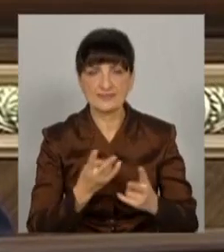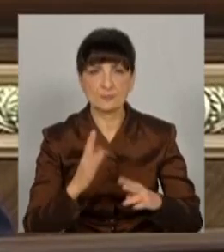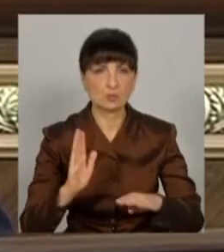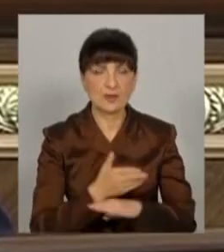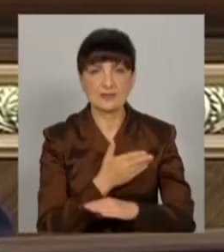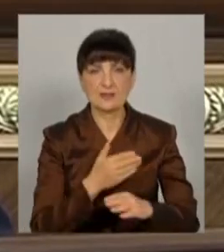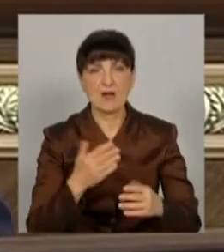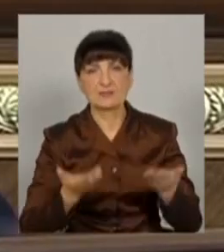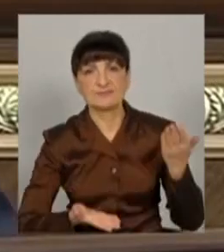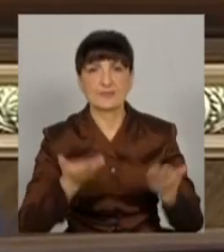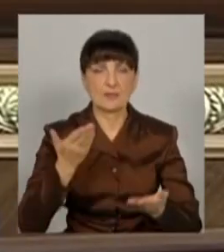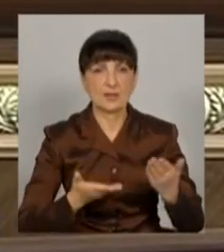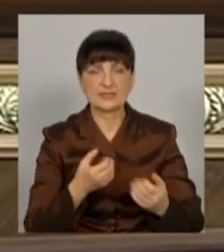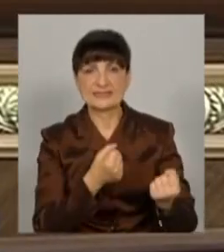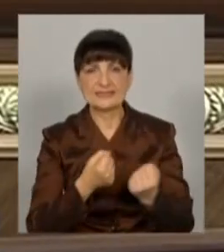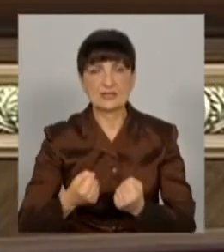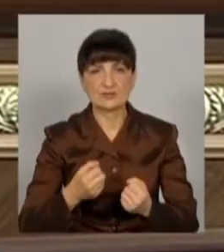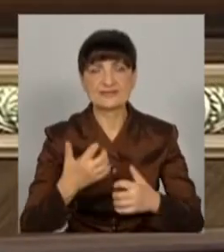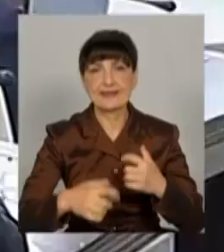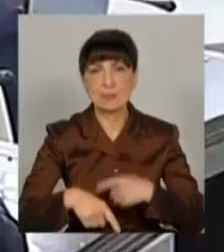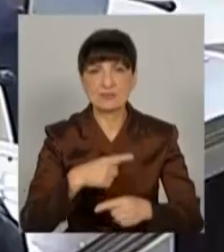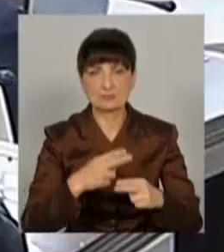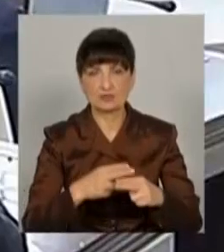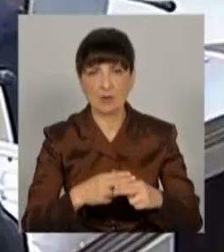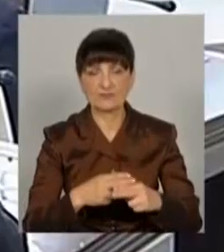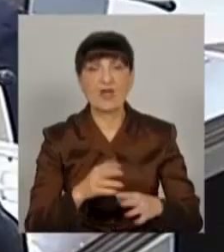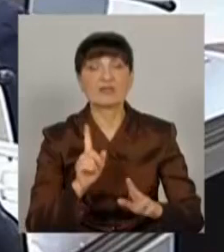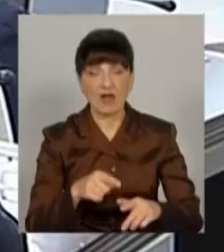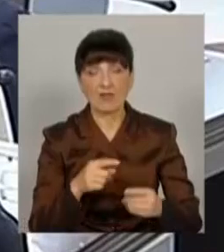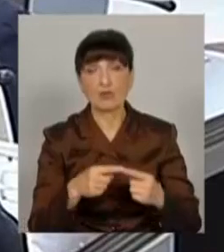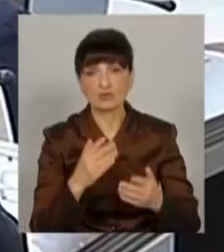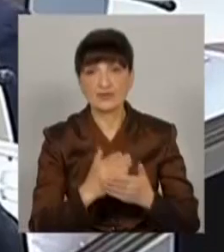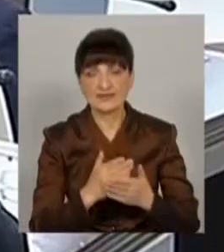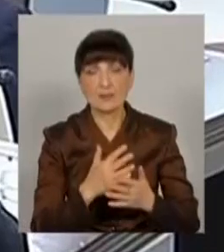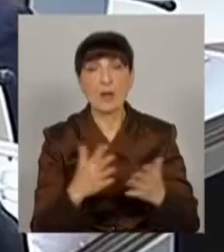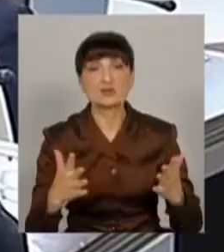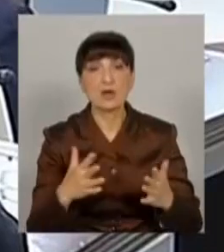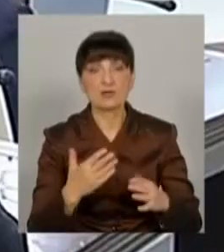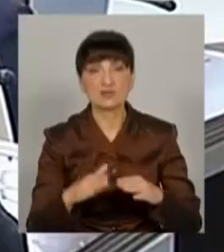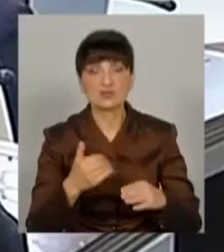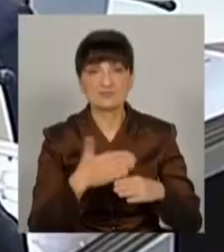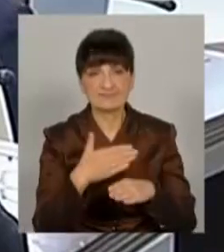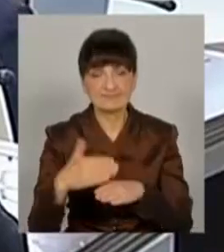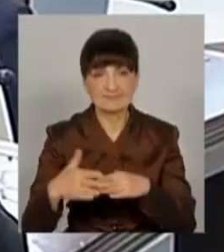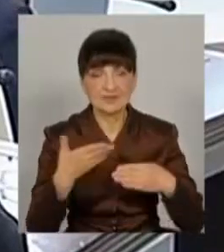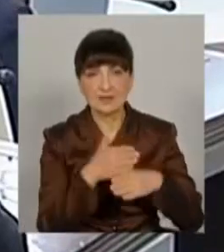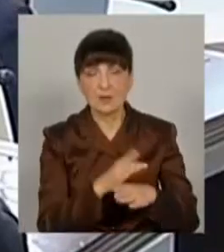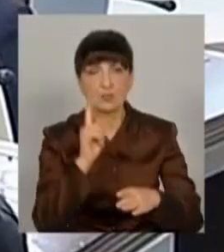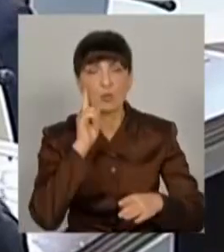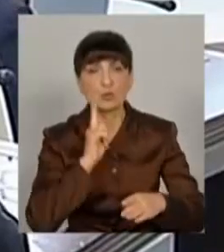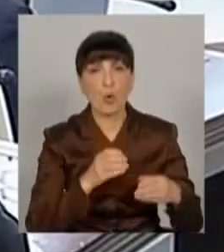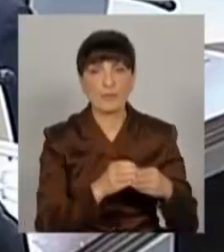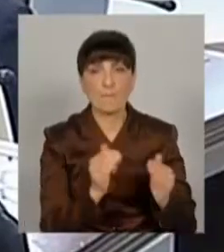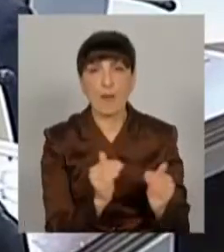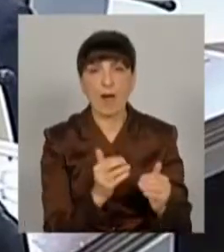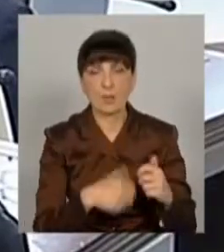устранить перекосы, сдерживающие средний бизнес. Не секрет, что большая его часть, вырастая, дробится. Чтобы остаться в удобном сегменте